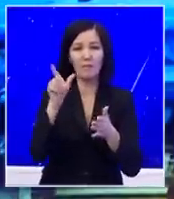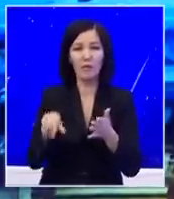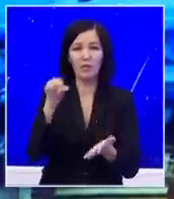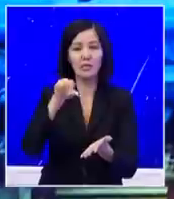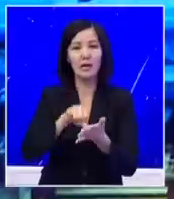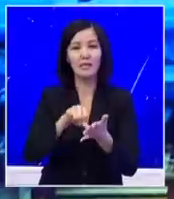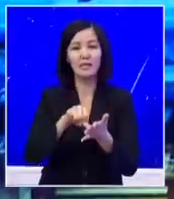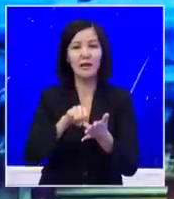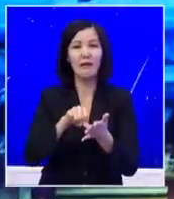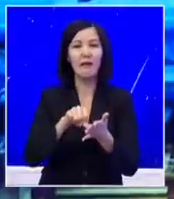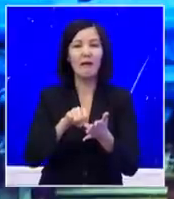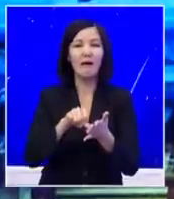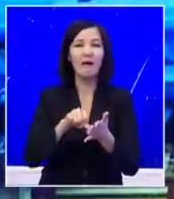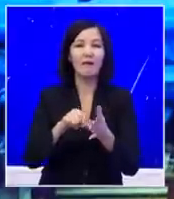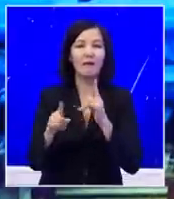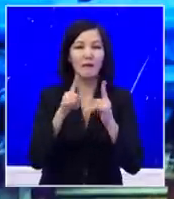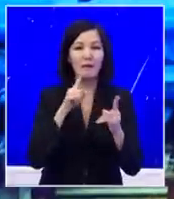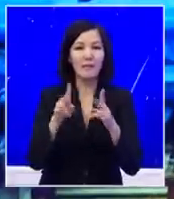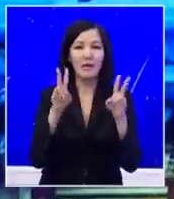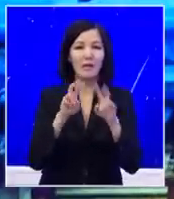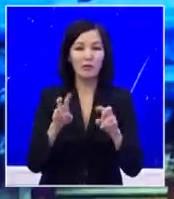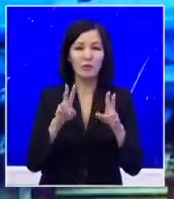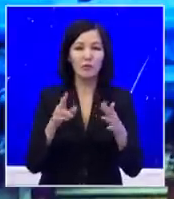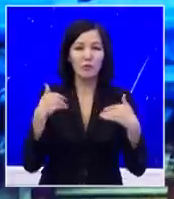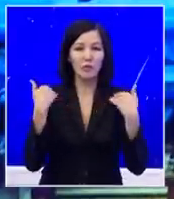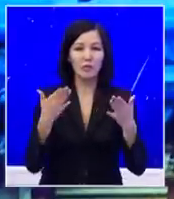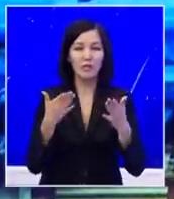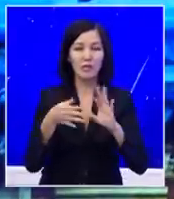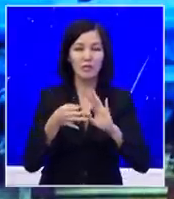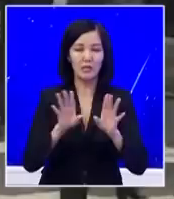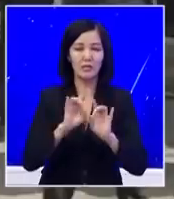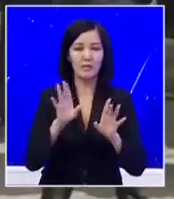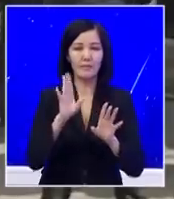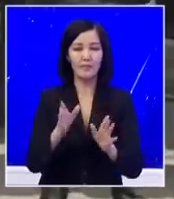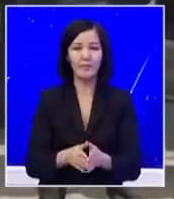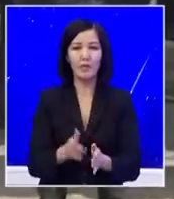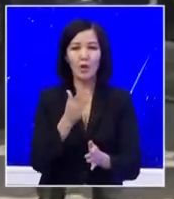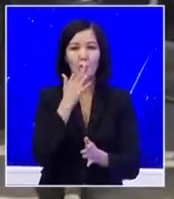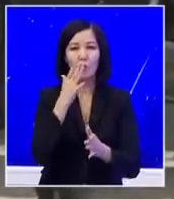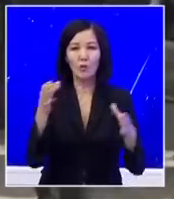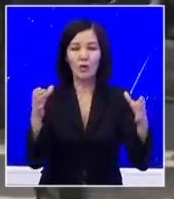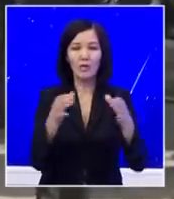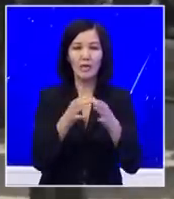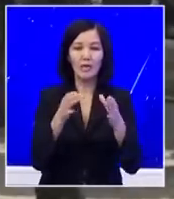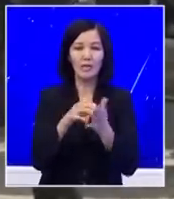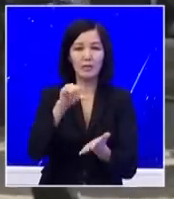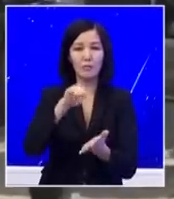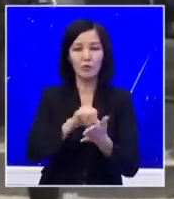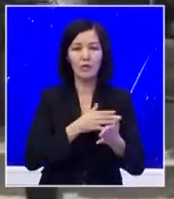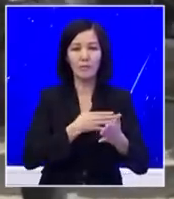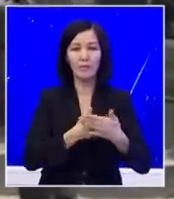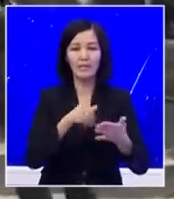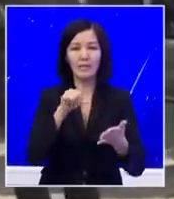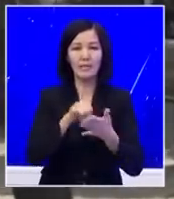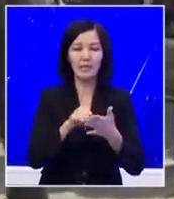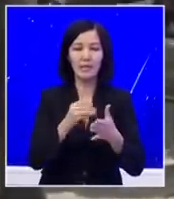Кеңесте қаралған мәселелер мен ұсыныстар туралы тілшіміз тарқатады. Ұлттық кеңес мүшелерінің белсенділігі арқасында